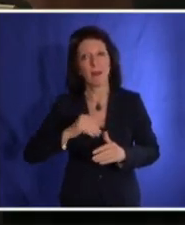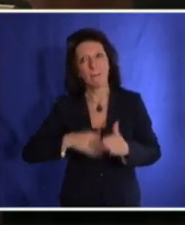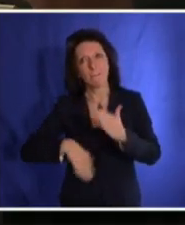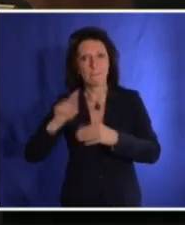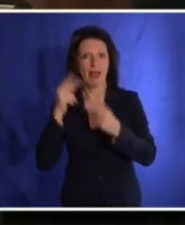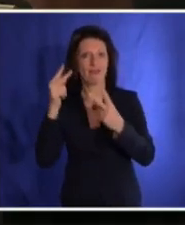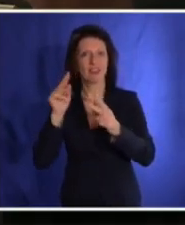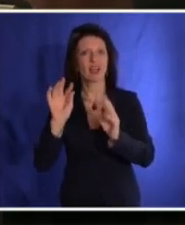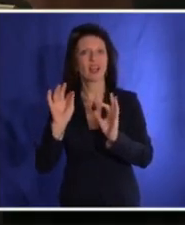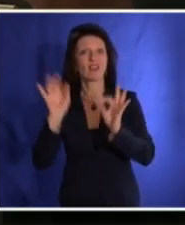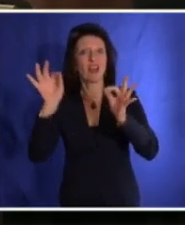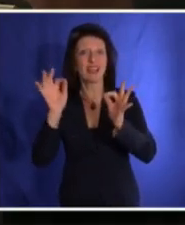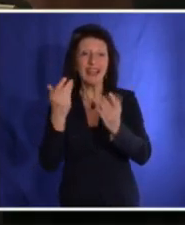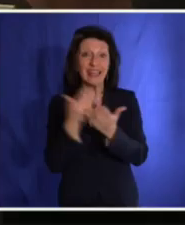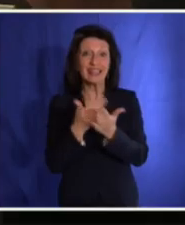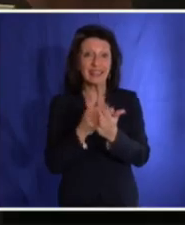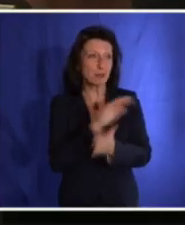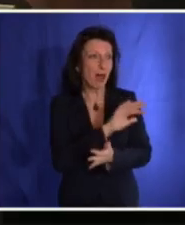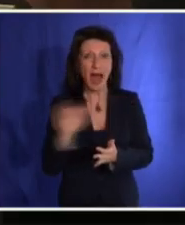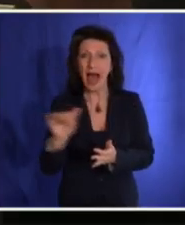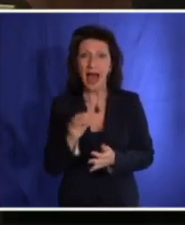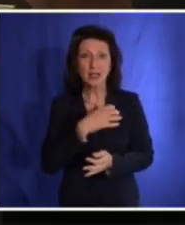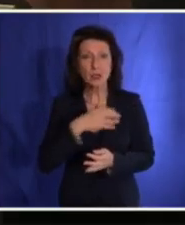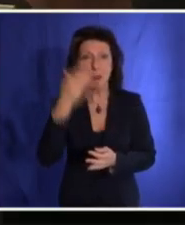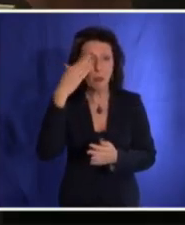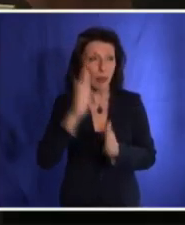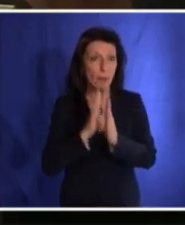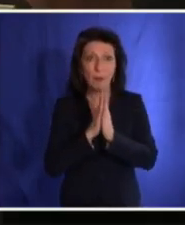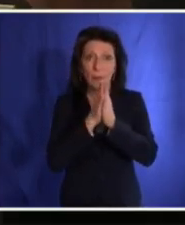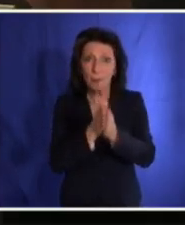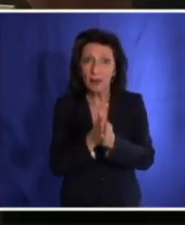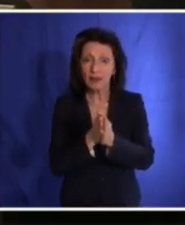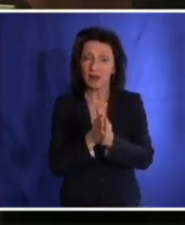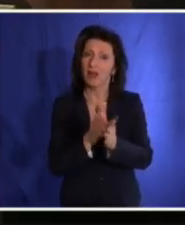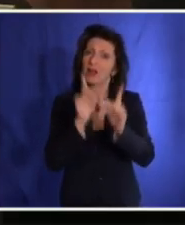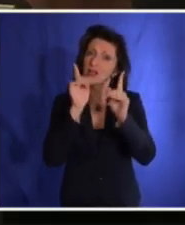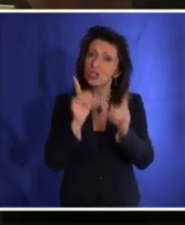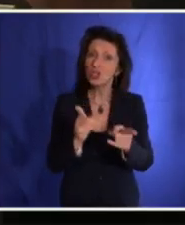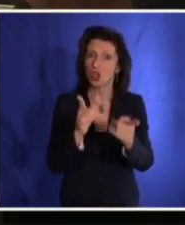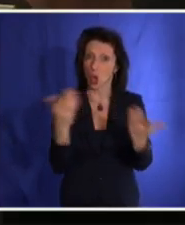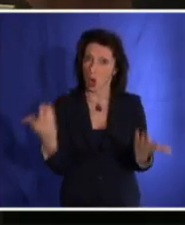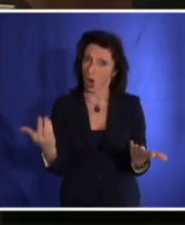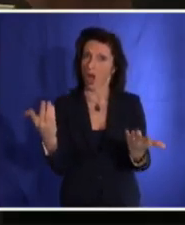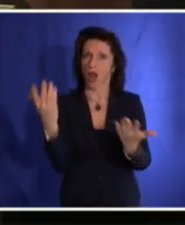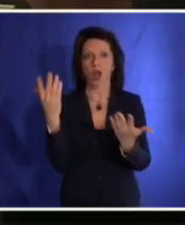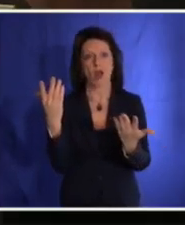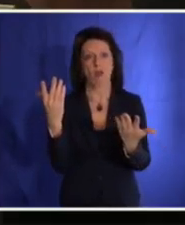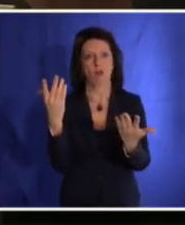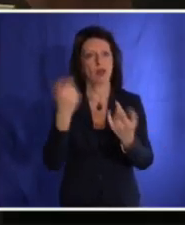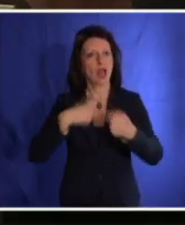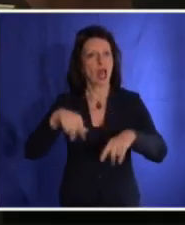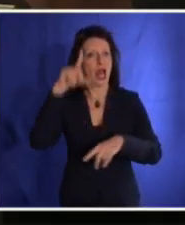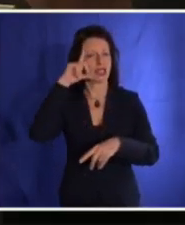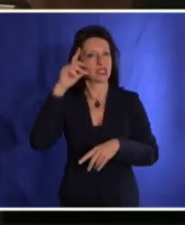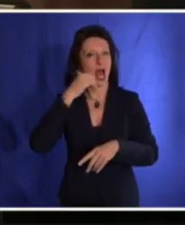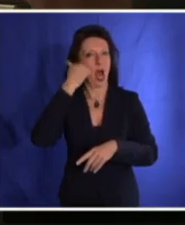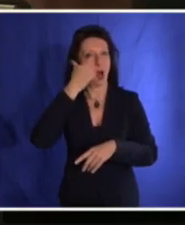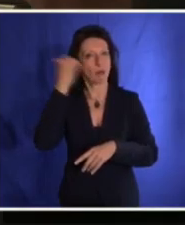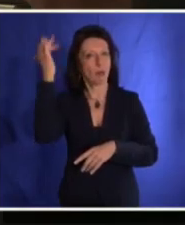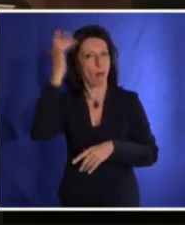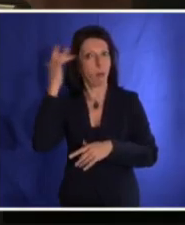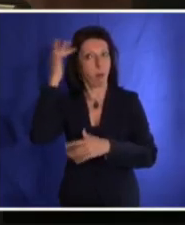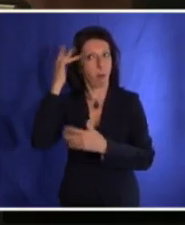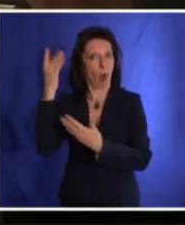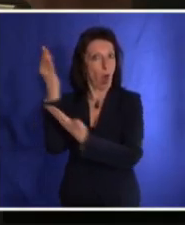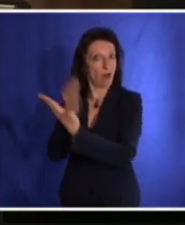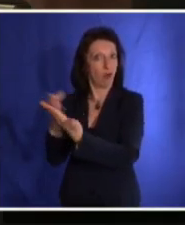bitte alle Bürgermeister, alle Beschaffungsverantwortlichen darum, sich ein Beispiel an unserem Landeshauptmann Dr. Erwin Bröll zu nehmen,